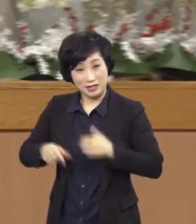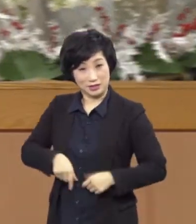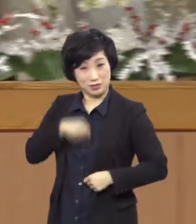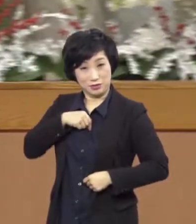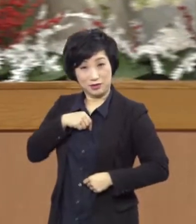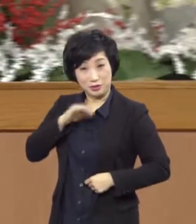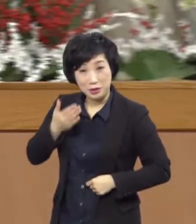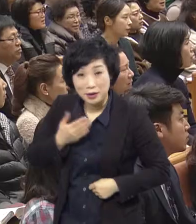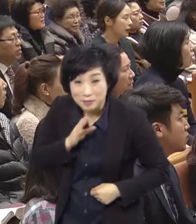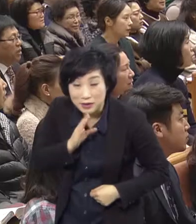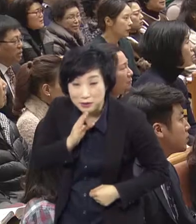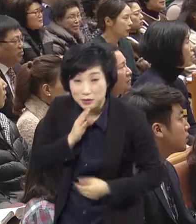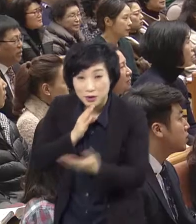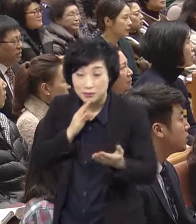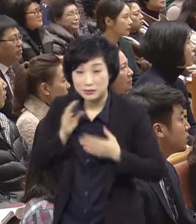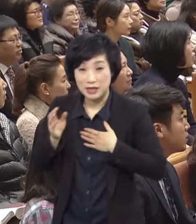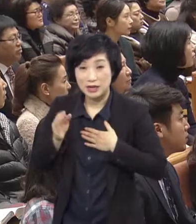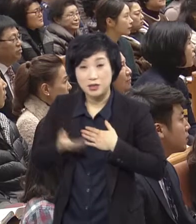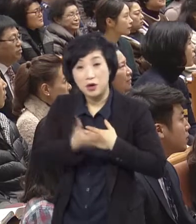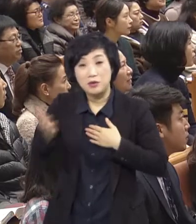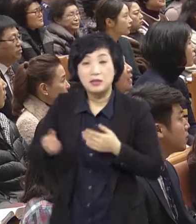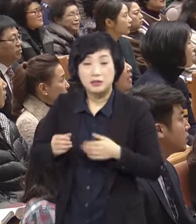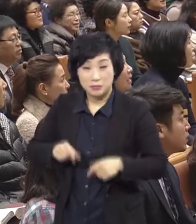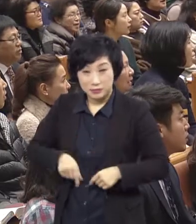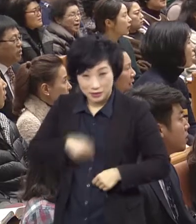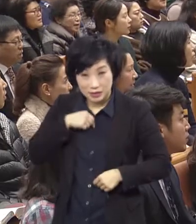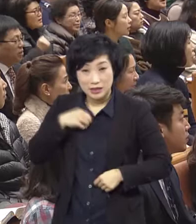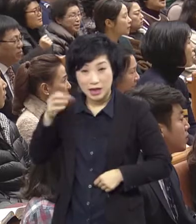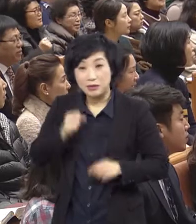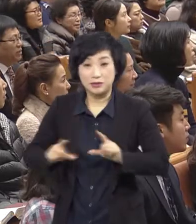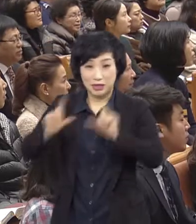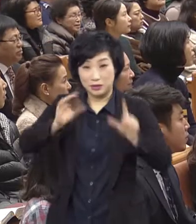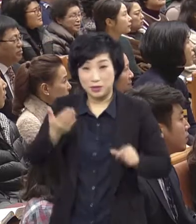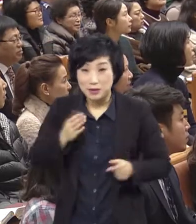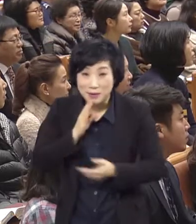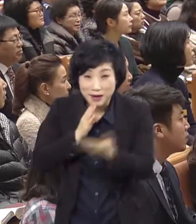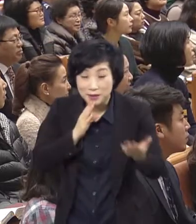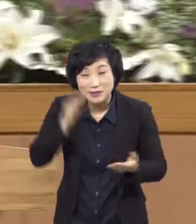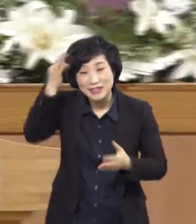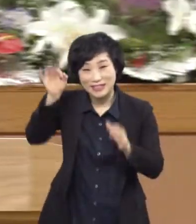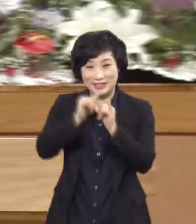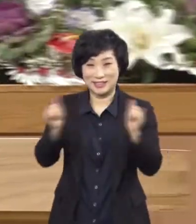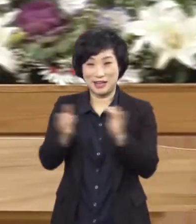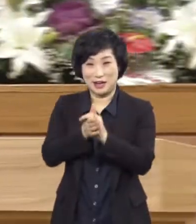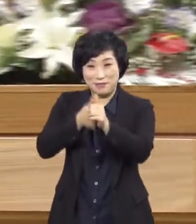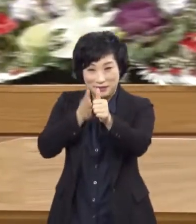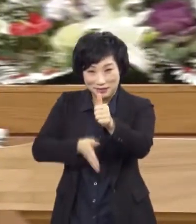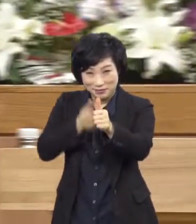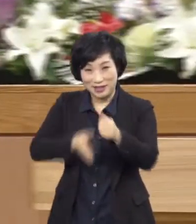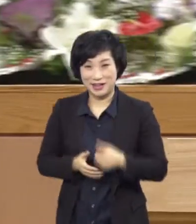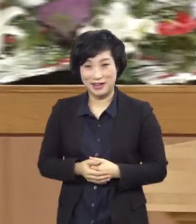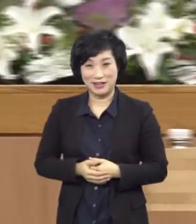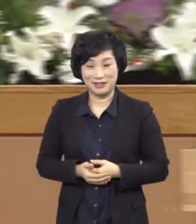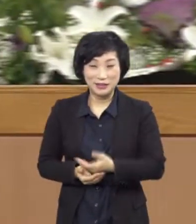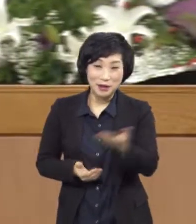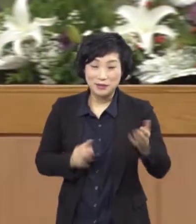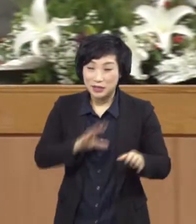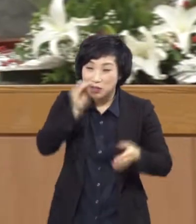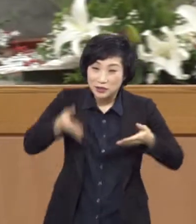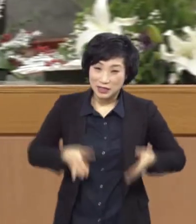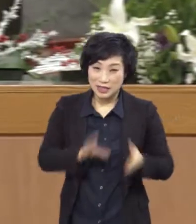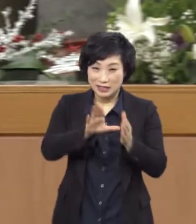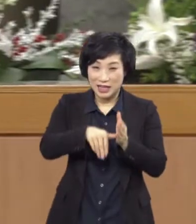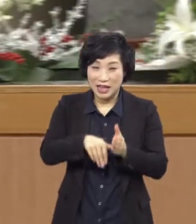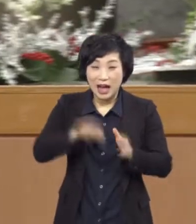의로 살게 되는 것입니다. 인정하시면 아멘합시다. 그래서 성탄 때 되면 애기 예수를 막